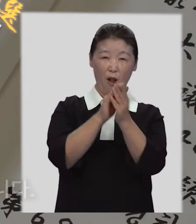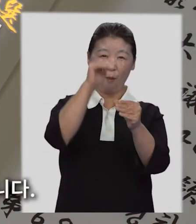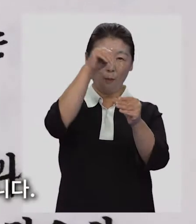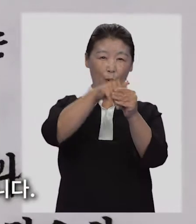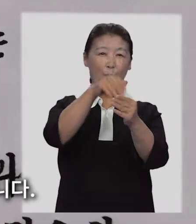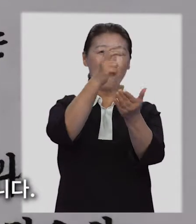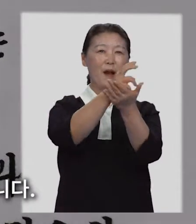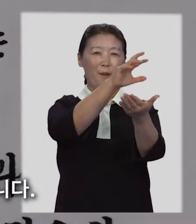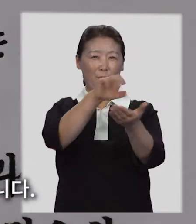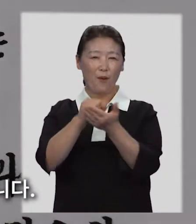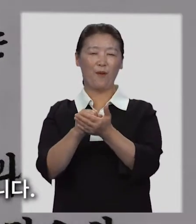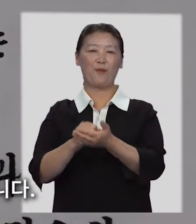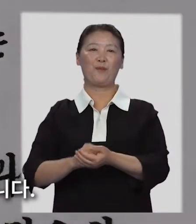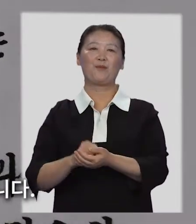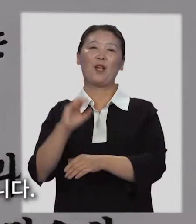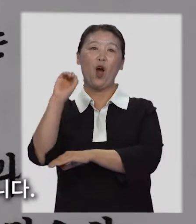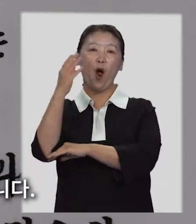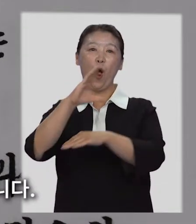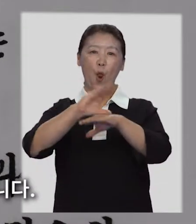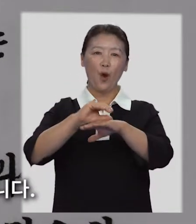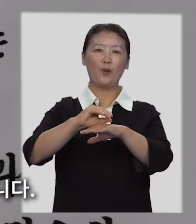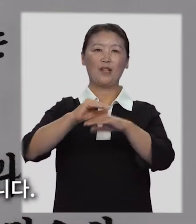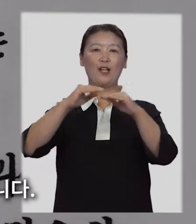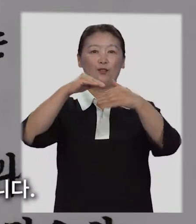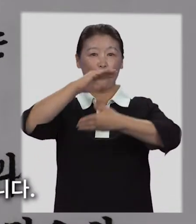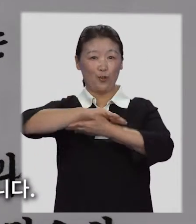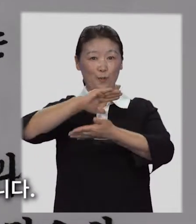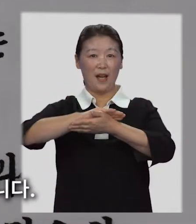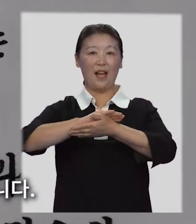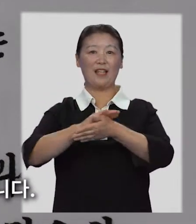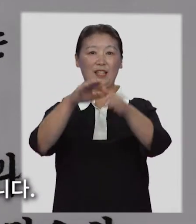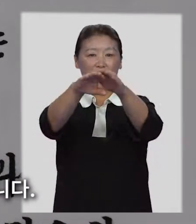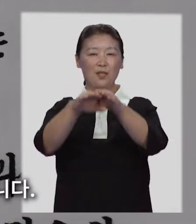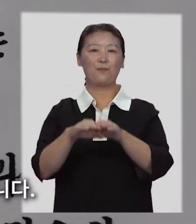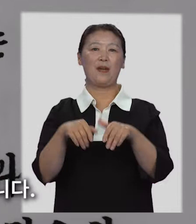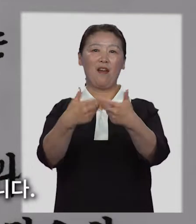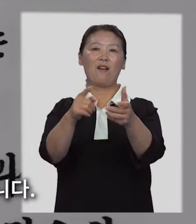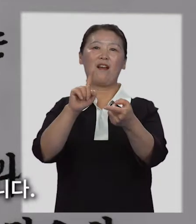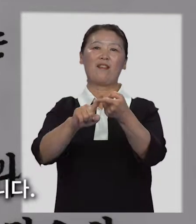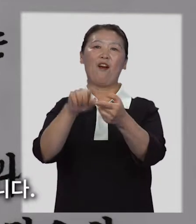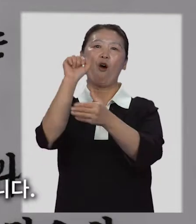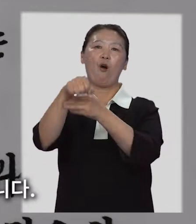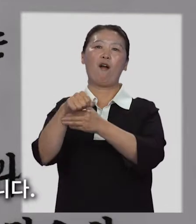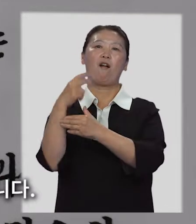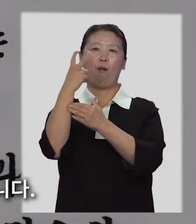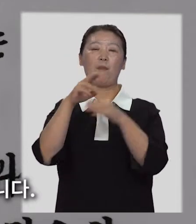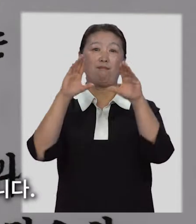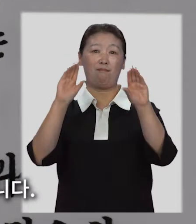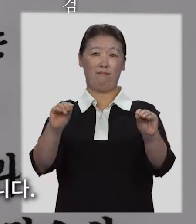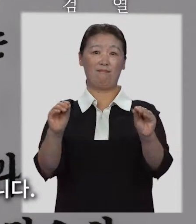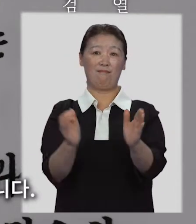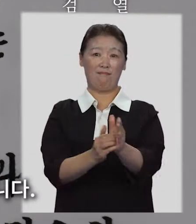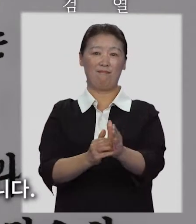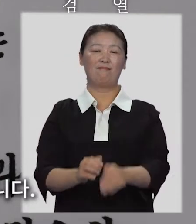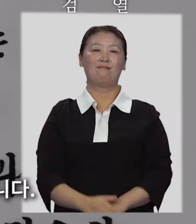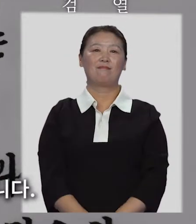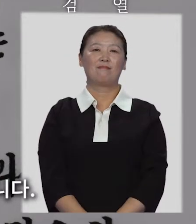도입하고 언론, 출판, 집회, 결사에 대한 허가와 검열을 금지하였습니다.